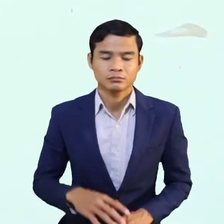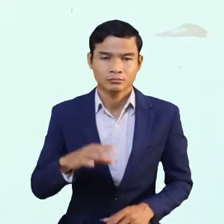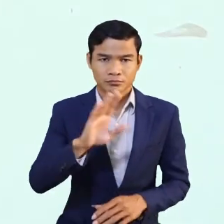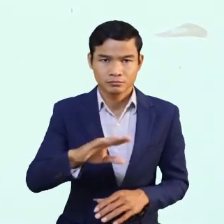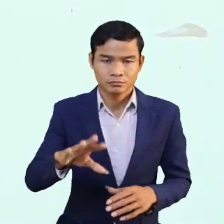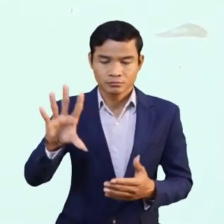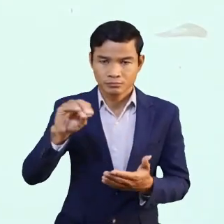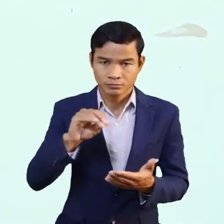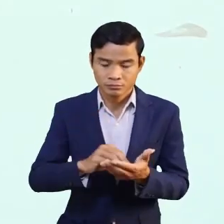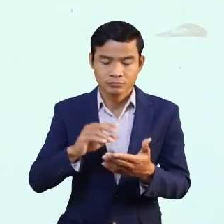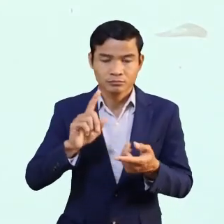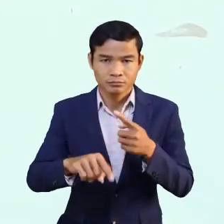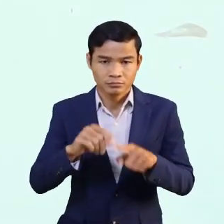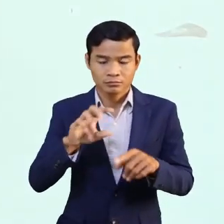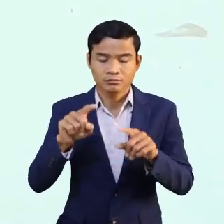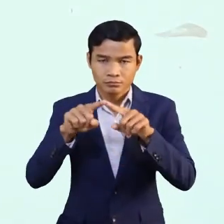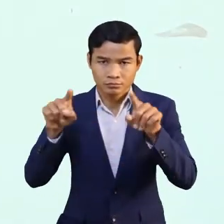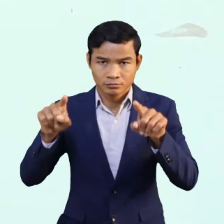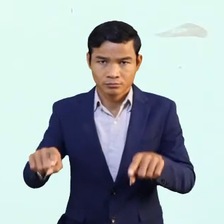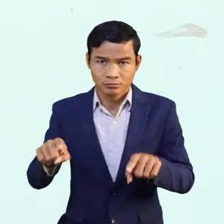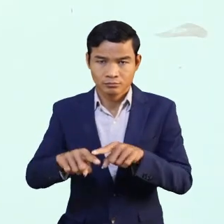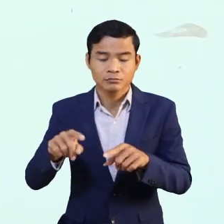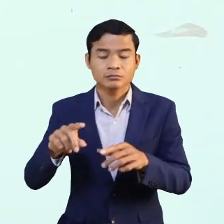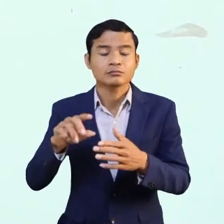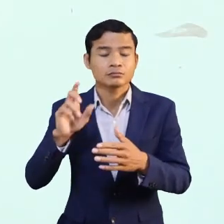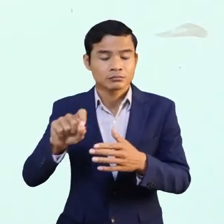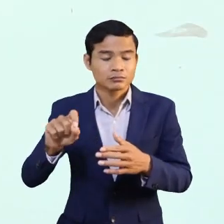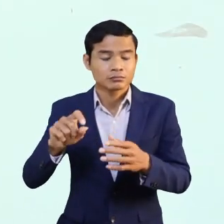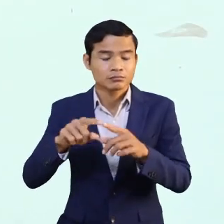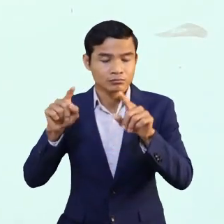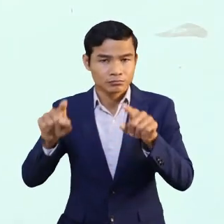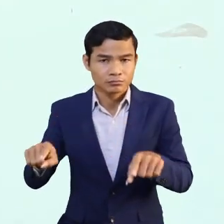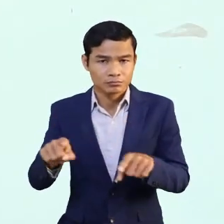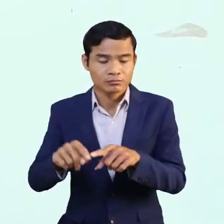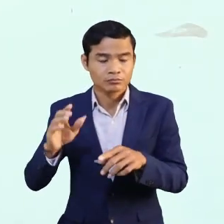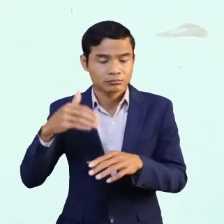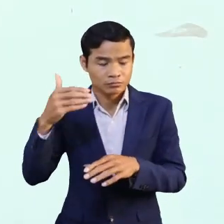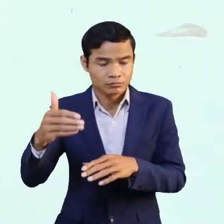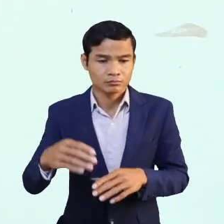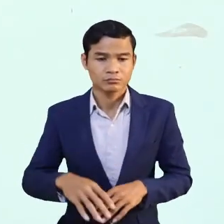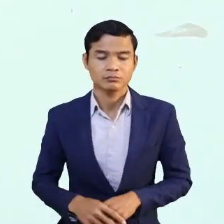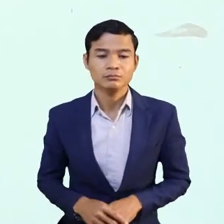កូនចំឡងតែលេខចូលសិនតើចាំប្រអប់កូនគូនទៅពេលក្រោយទៅកូនកុំឲ្យខាត់ពេលវេលាណា